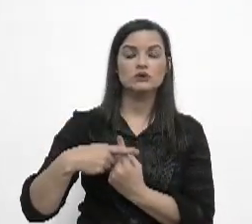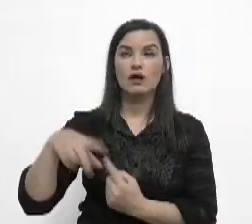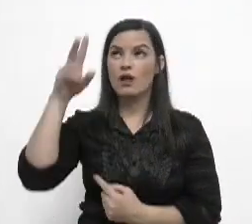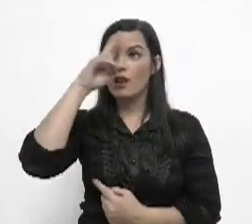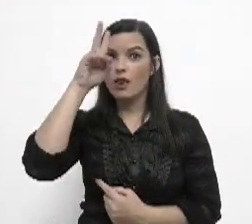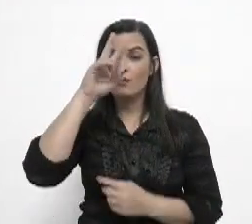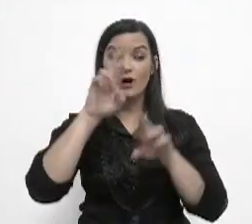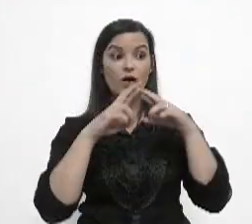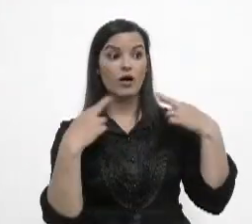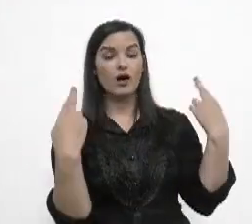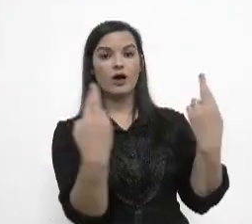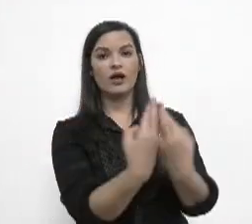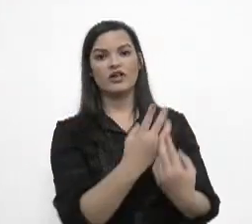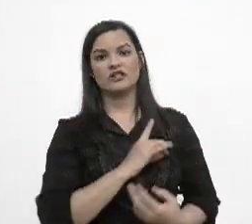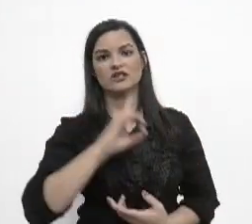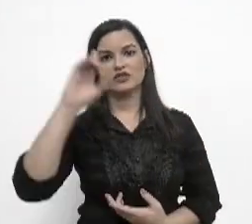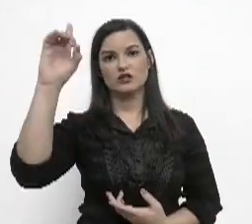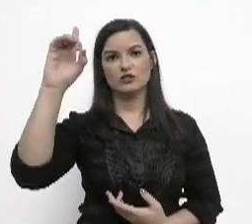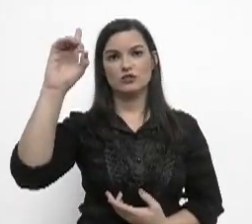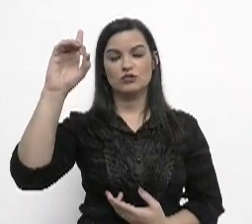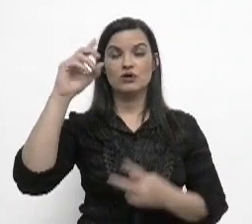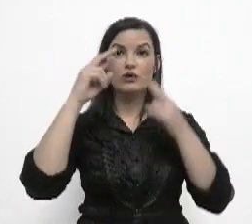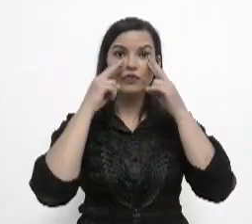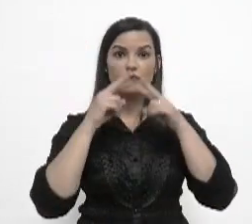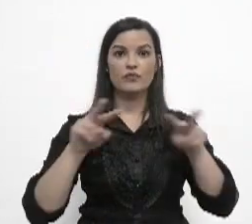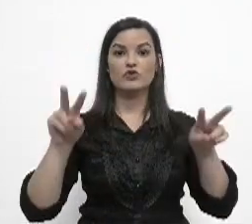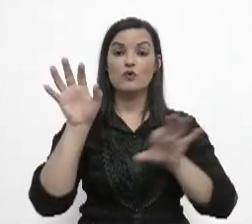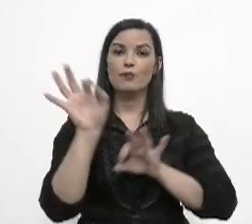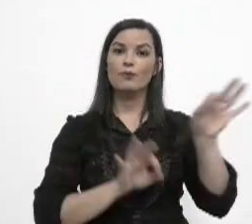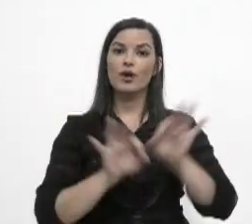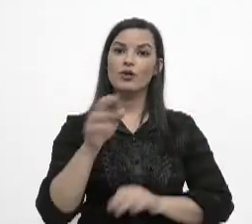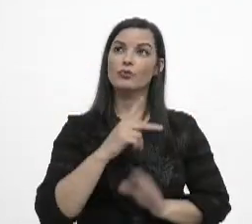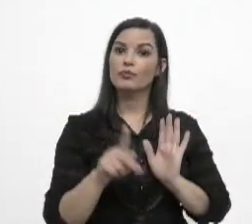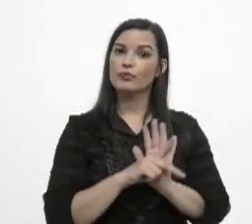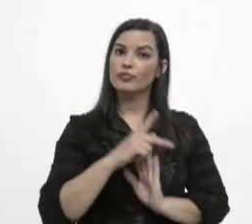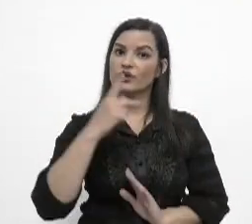Deus. 하나님의 계획을 볼 수 있기를 Que você 바랍니다. possa enxergar os planos de Deus.